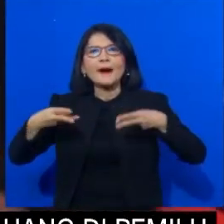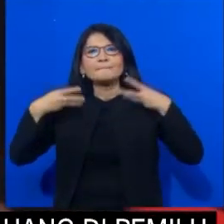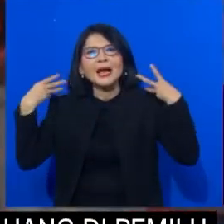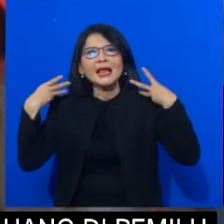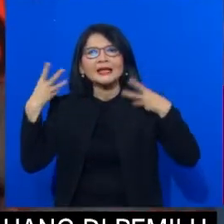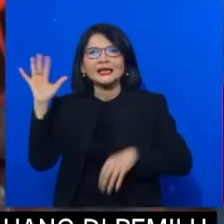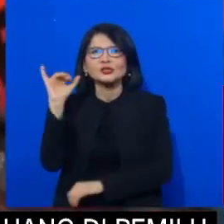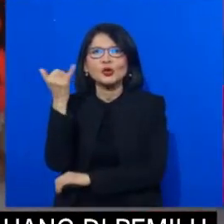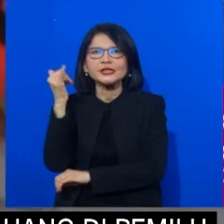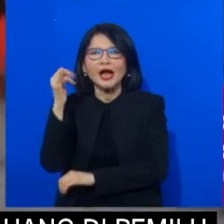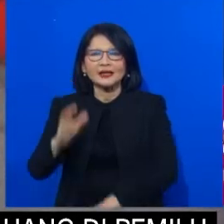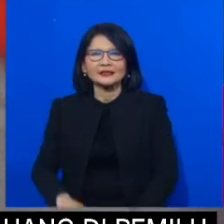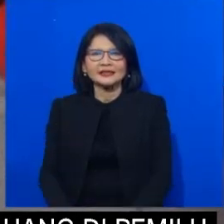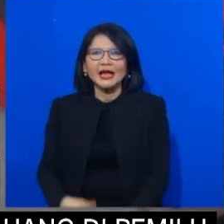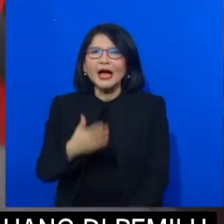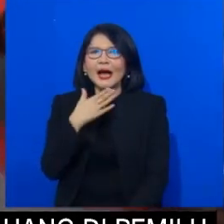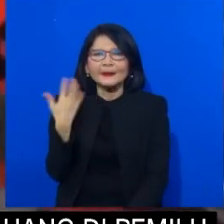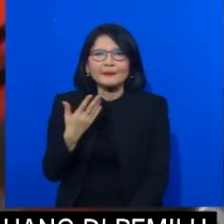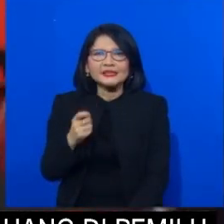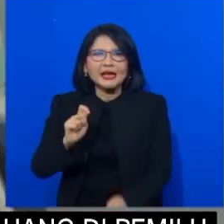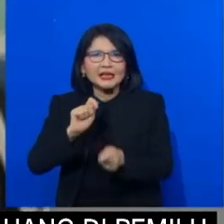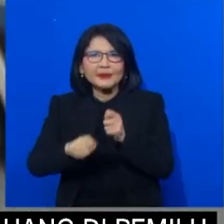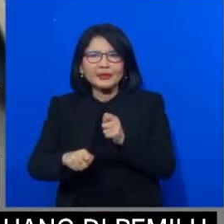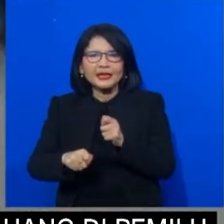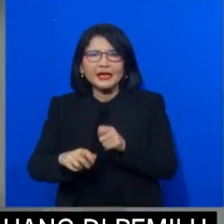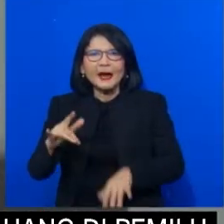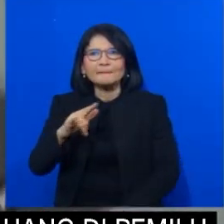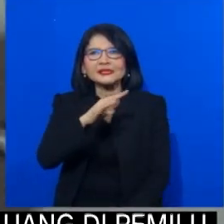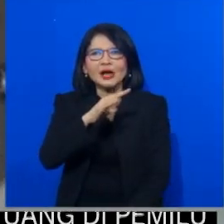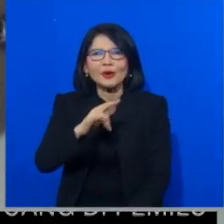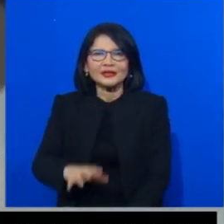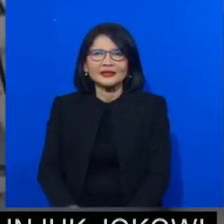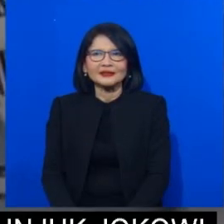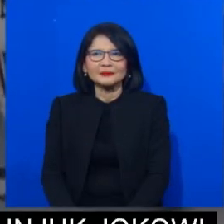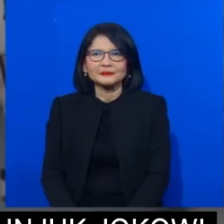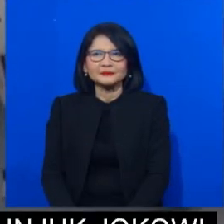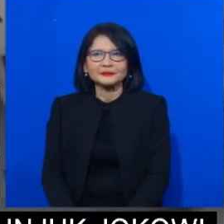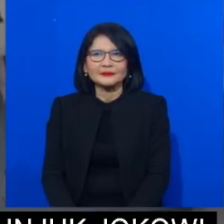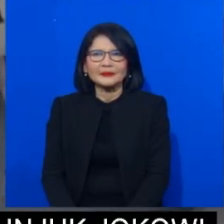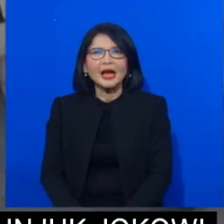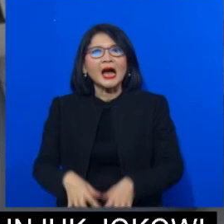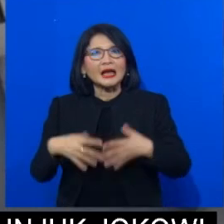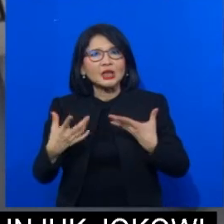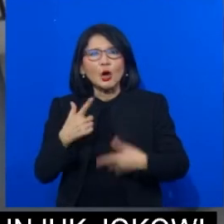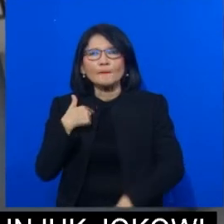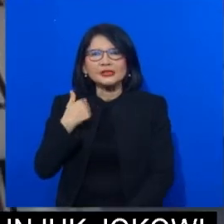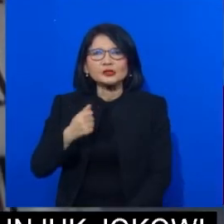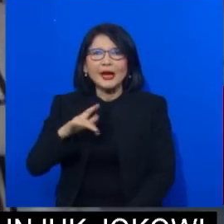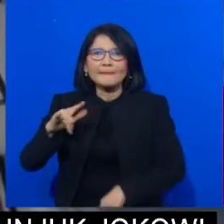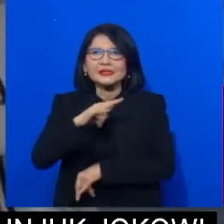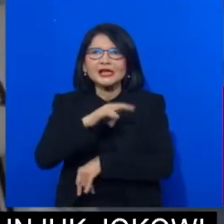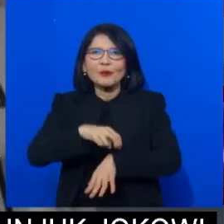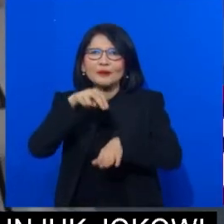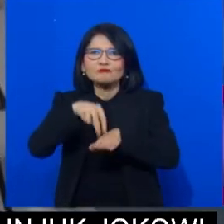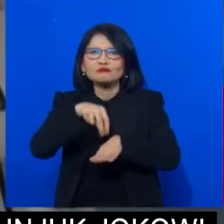Jogja. Rianto biasa membuat jenis pesawat Cessna, Piper Cub, atau glider, atau bisa juga pesawat penumpang